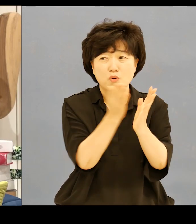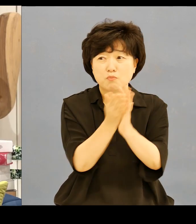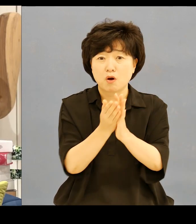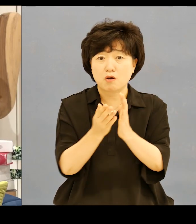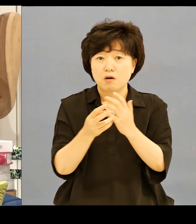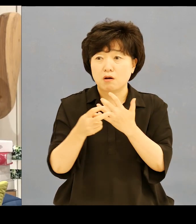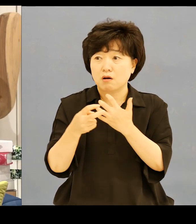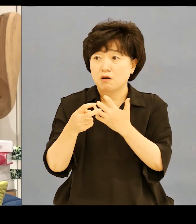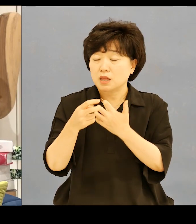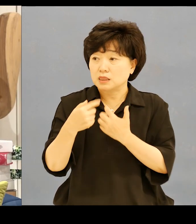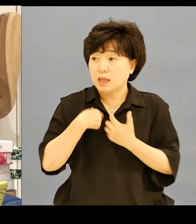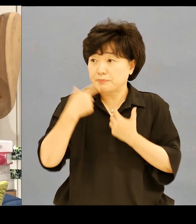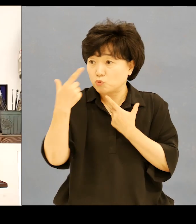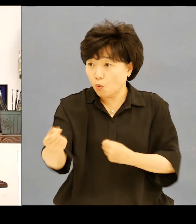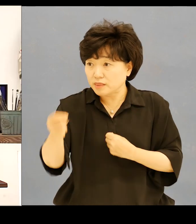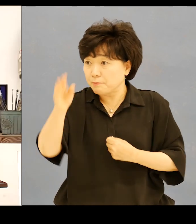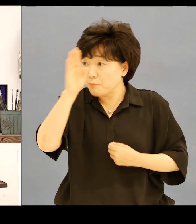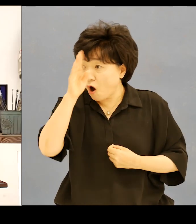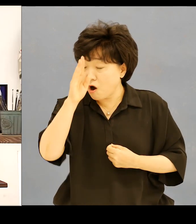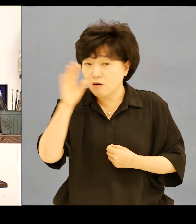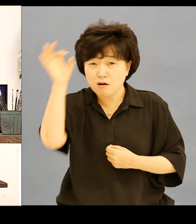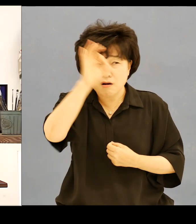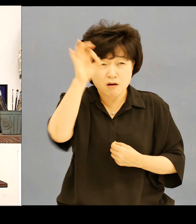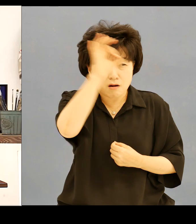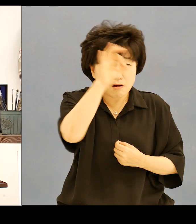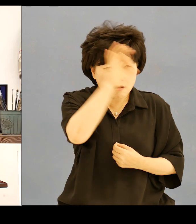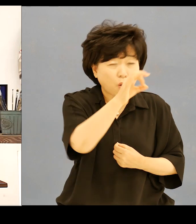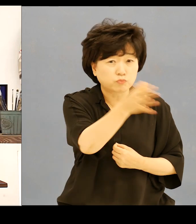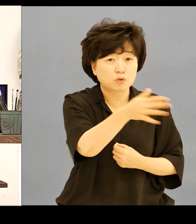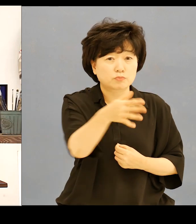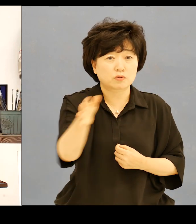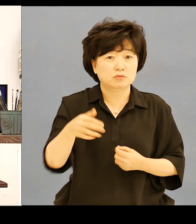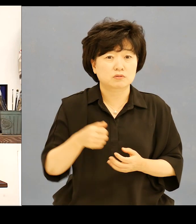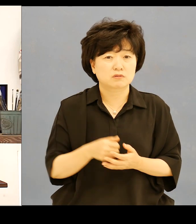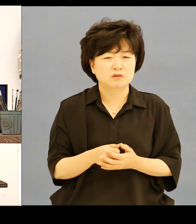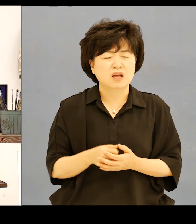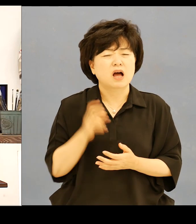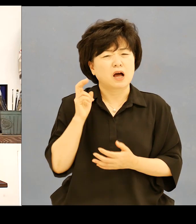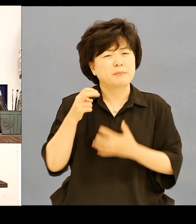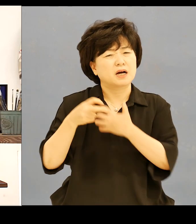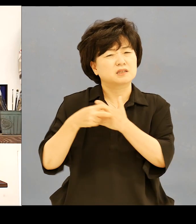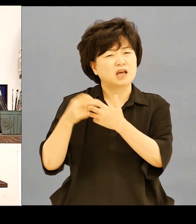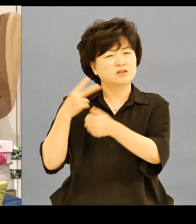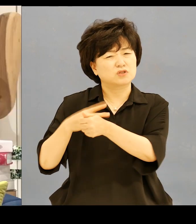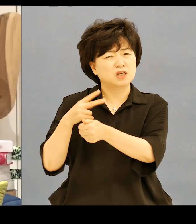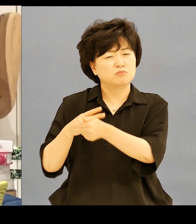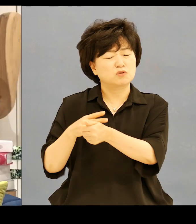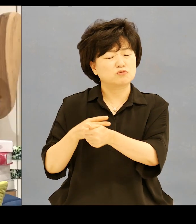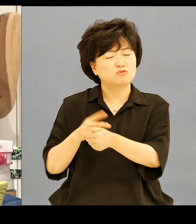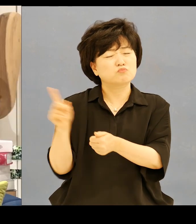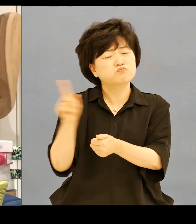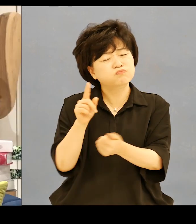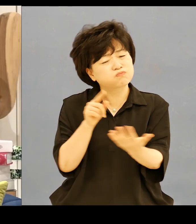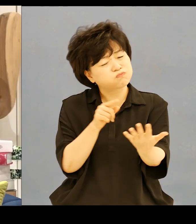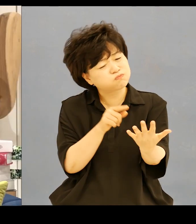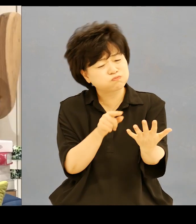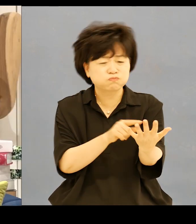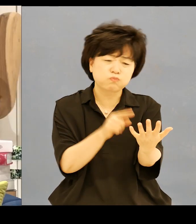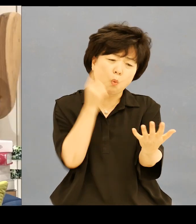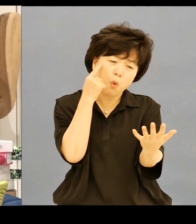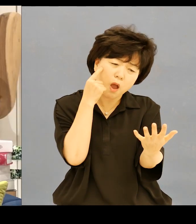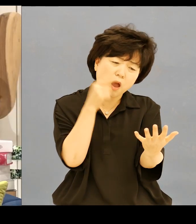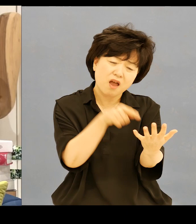병을 가지신 분들이 찾을 수가 없었어요. 그 당시에는 아예. 네. 선생님들도 몰랐겠네요. 무슨 병인지. 네, 이제